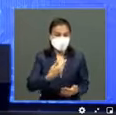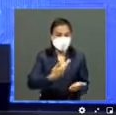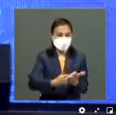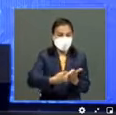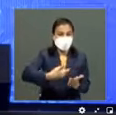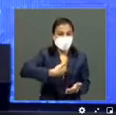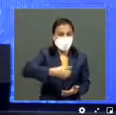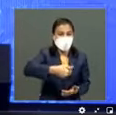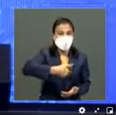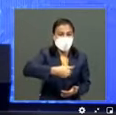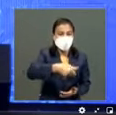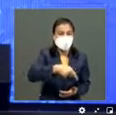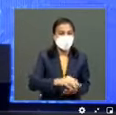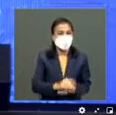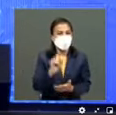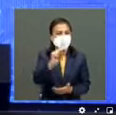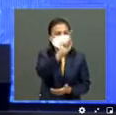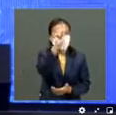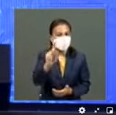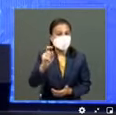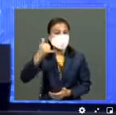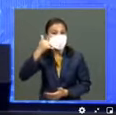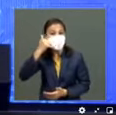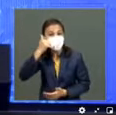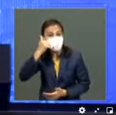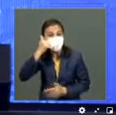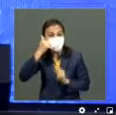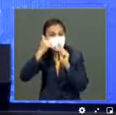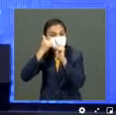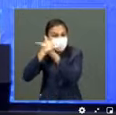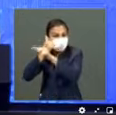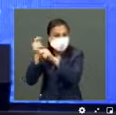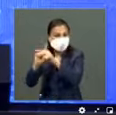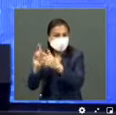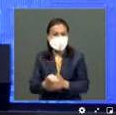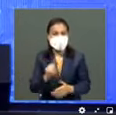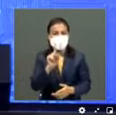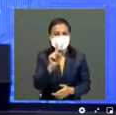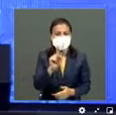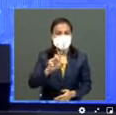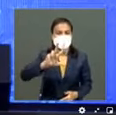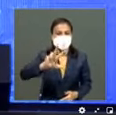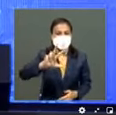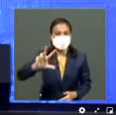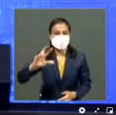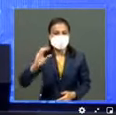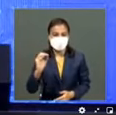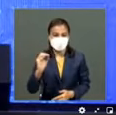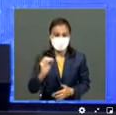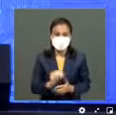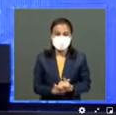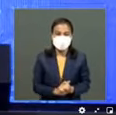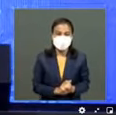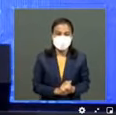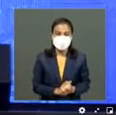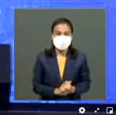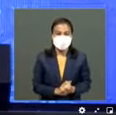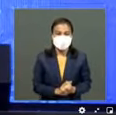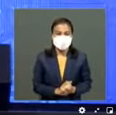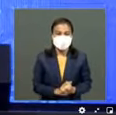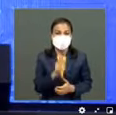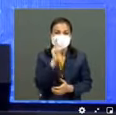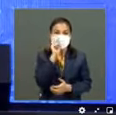ใดๆแล้วมีข้อสงสัยนะคะสามารถโทรศัพท์สอบถามได้ที่หมายเลข1330ค่ะคุณผู้ชมคะสำหรับการแ